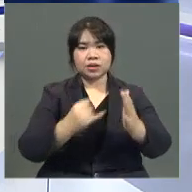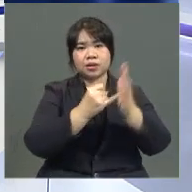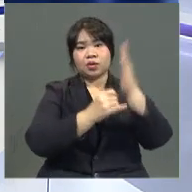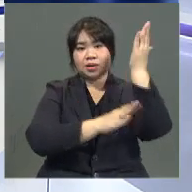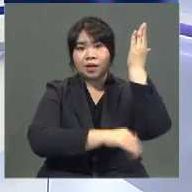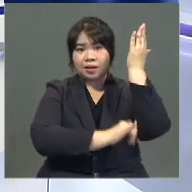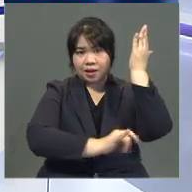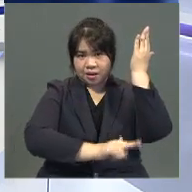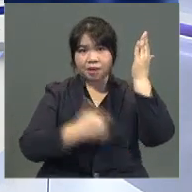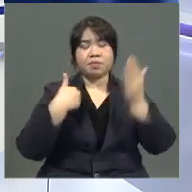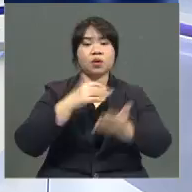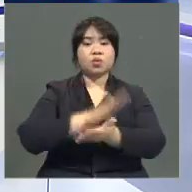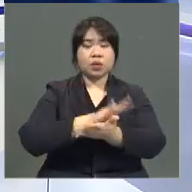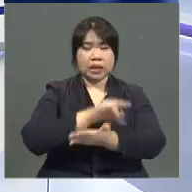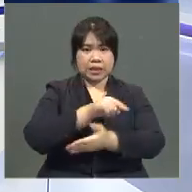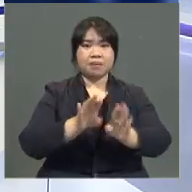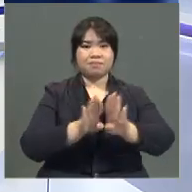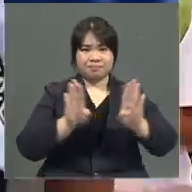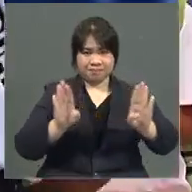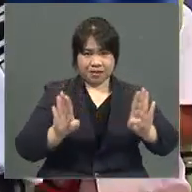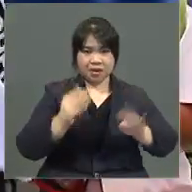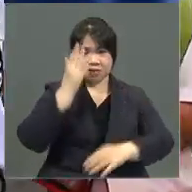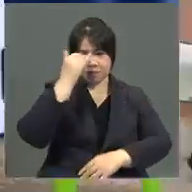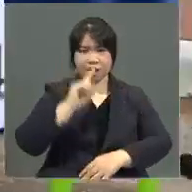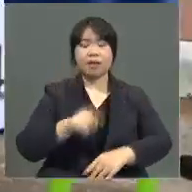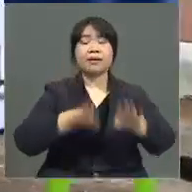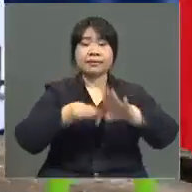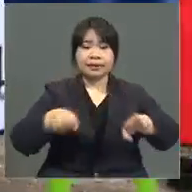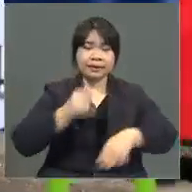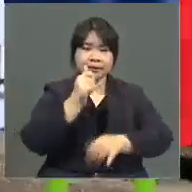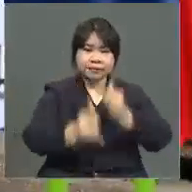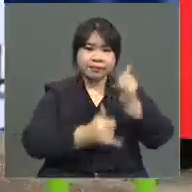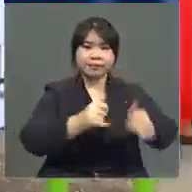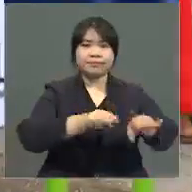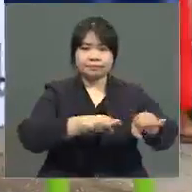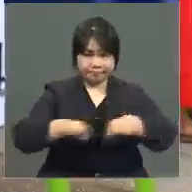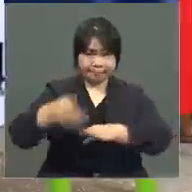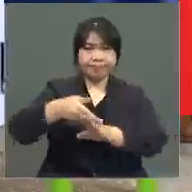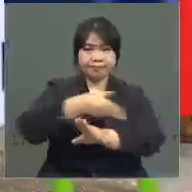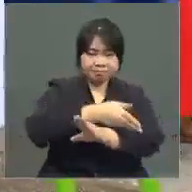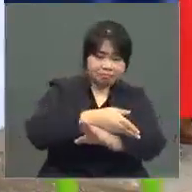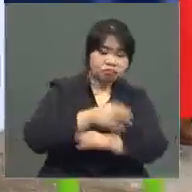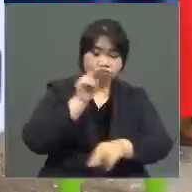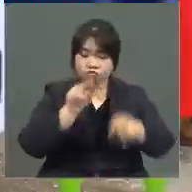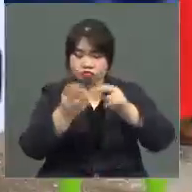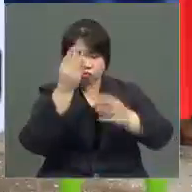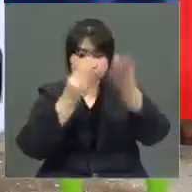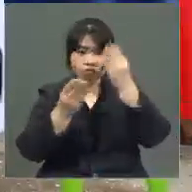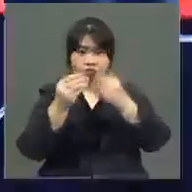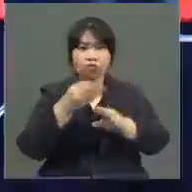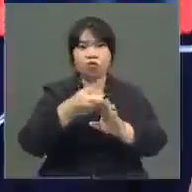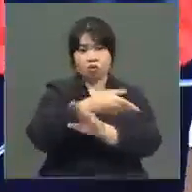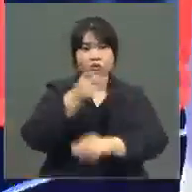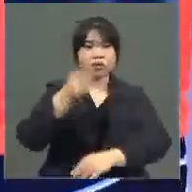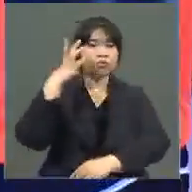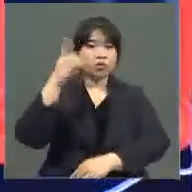าก็มีบางโรงเรียนค่ะที่เขาเปิดเรียนกันแล้วเพื่อจะให้เด็กๆเนี่ยได้มาเตรียมความพร้อมแล้วก็ได้คุ้นชินก่อนที่จะเปิดเทอมจริงในวัน